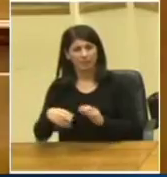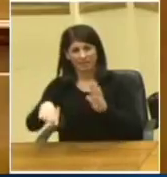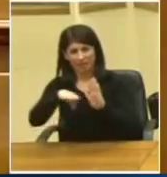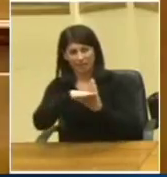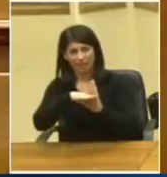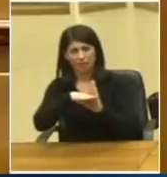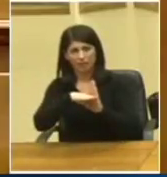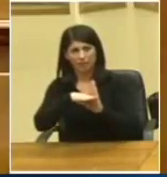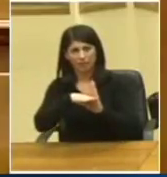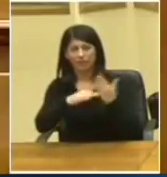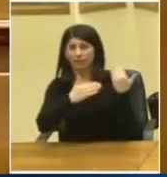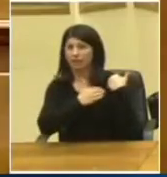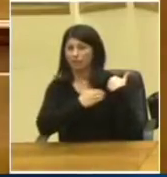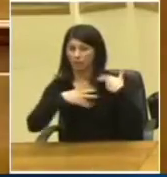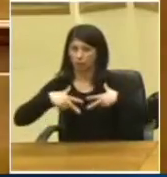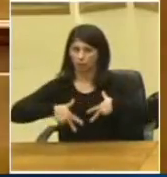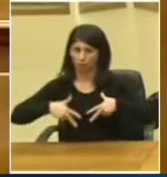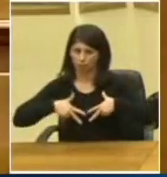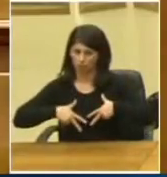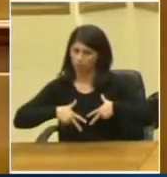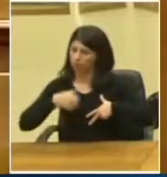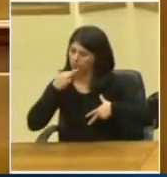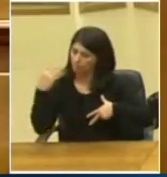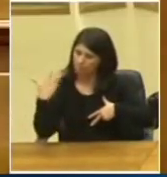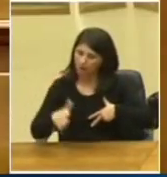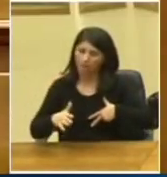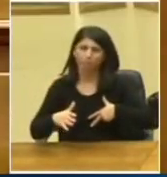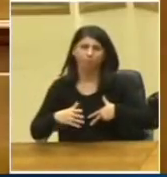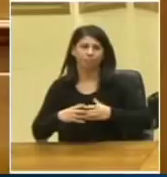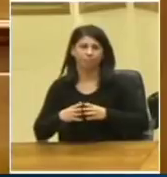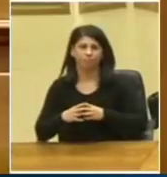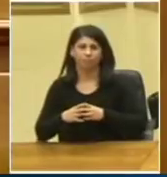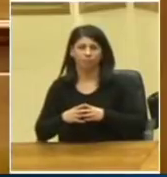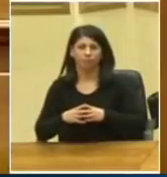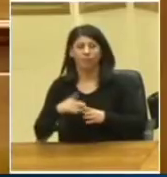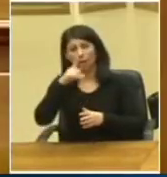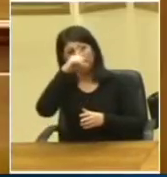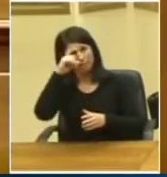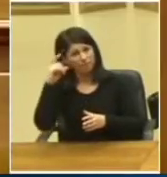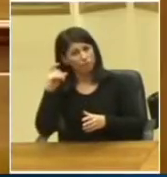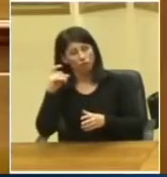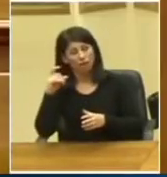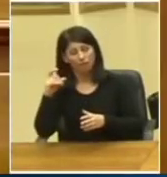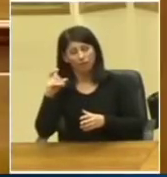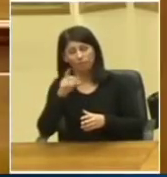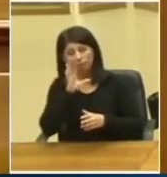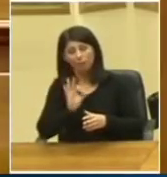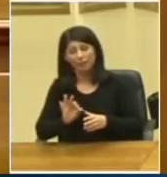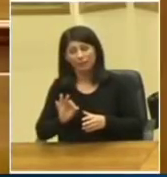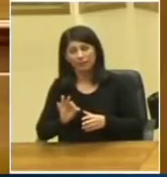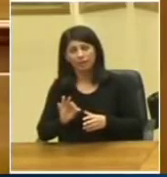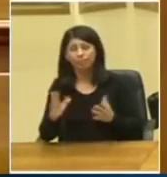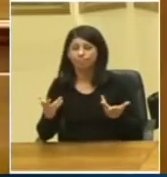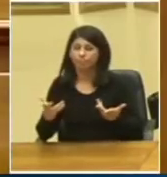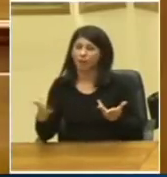διάταξης για την ευθύνη των Υπουργών, τοποθετήθηκα, μας δυσκολεύεται πράγματι, διότι παρά το ότι